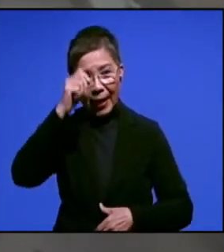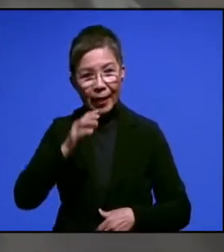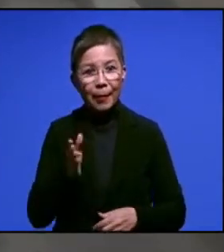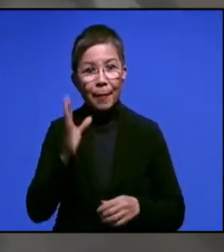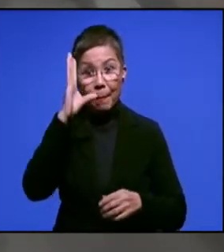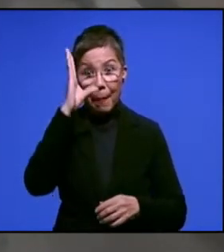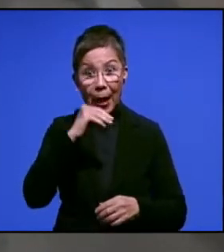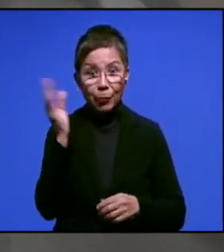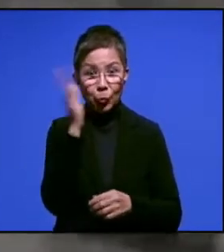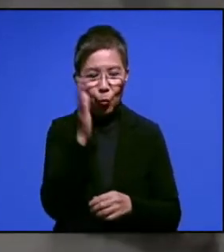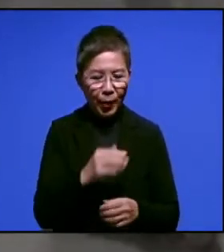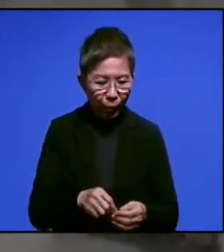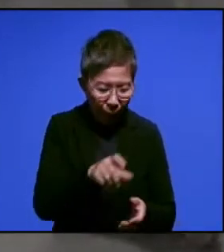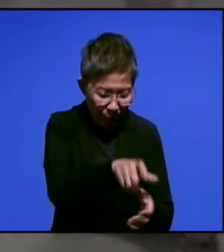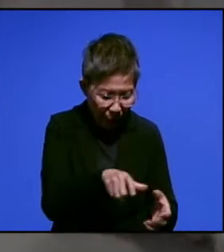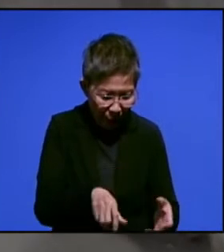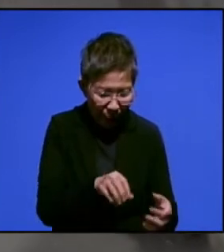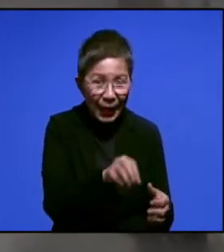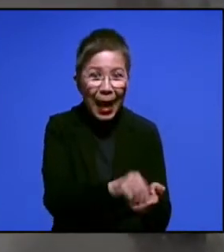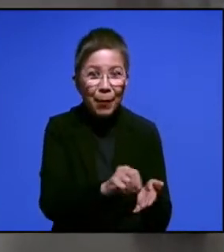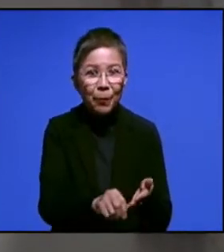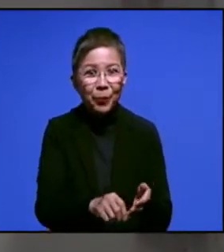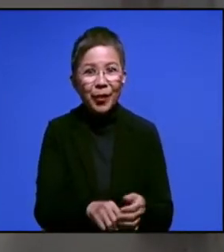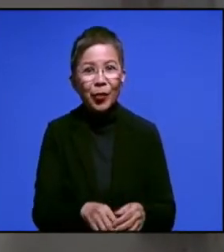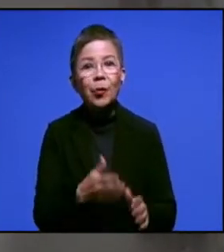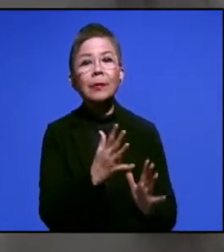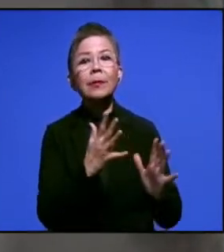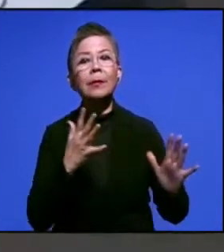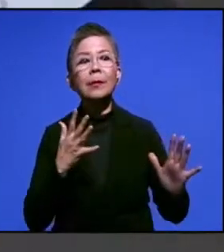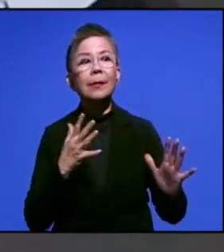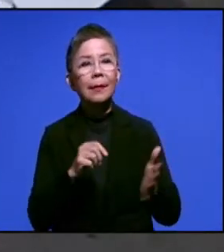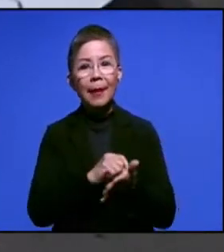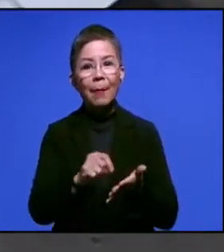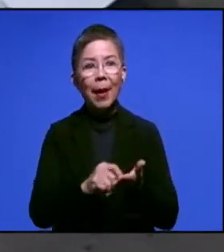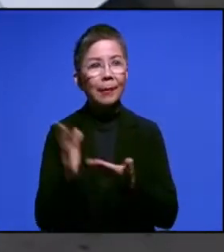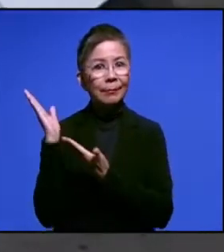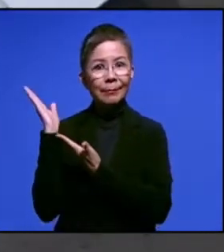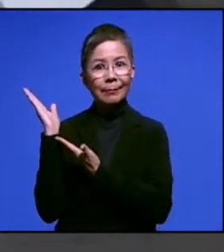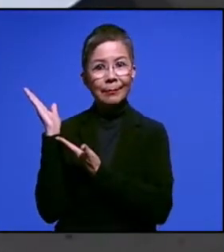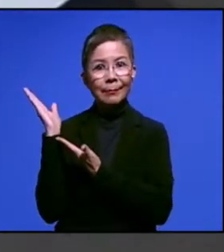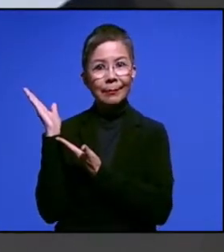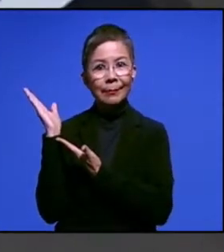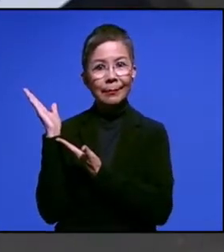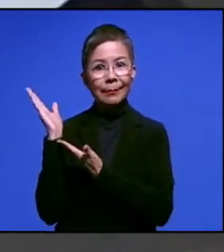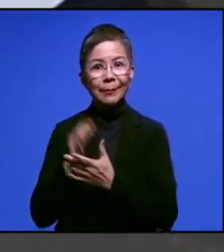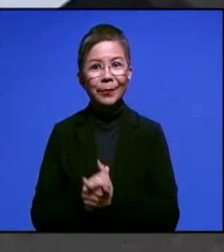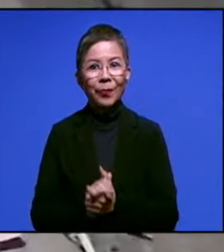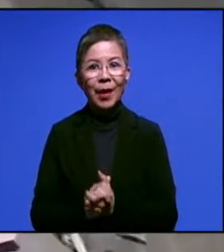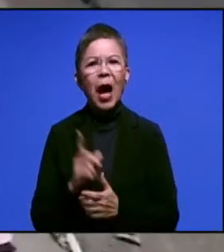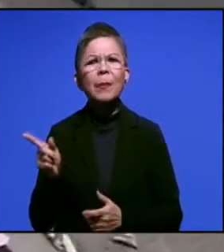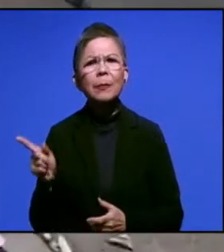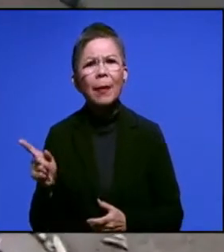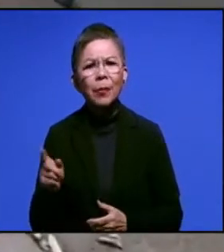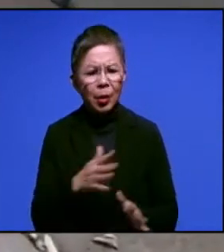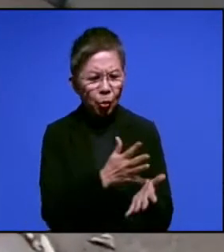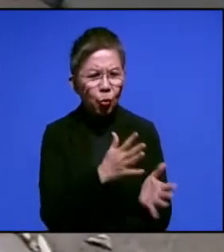jika ingin berobat esok pagi selain botol dan batu tertulis juga nama dan asal pasien yang ingin berobat alasan